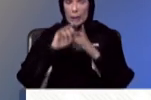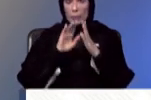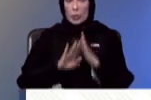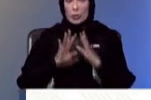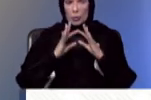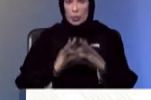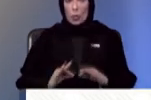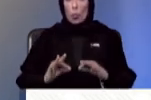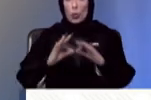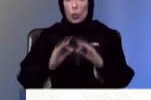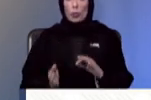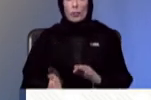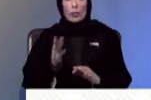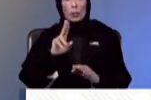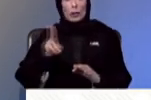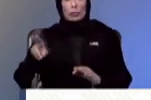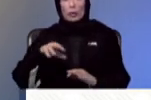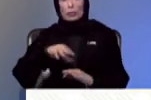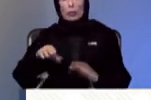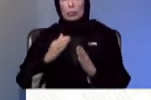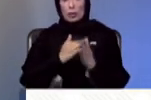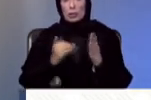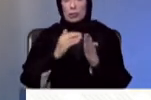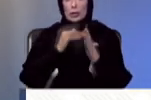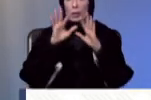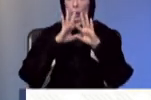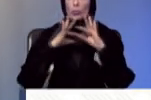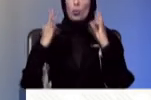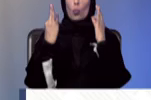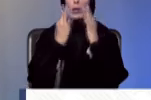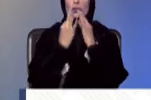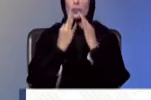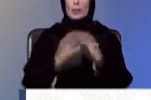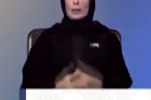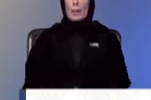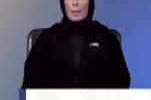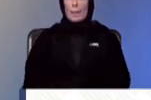التنميه المستدامه والنهوض بمختلف القطاعات الاقتصاديه